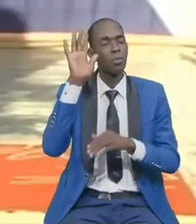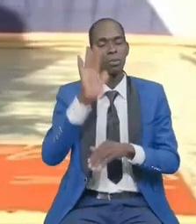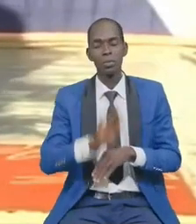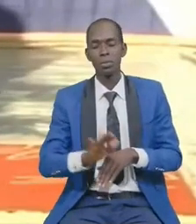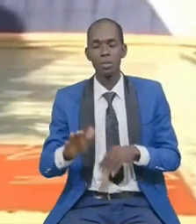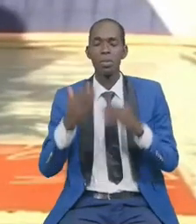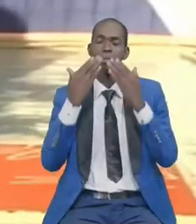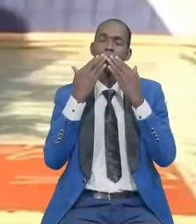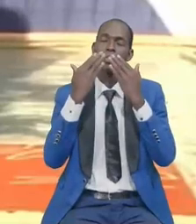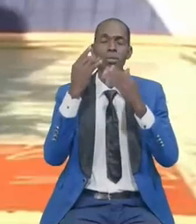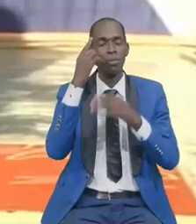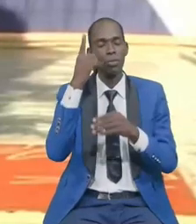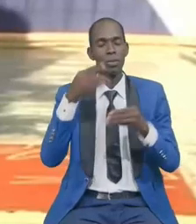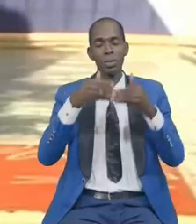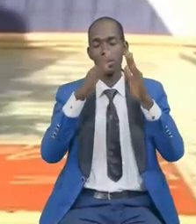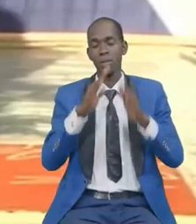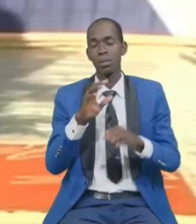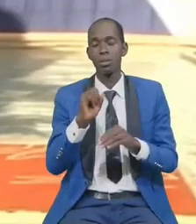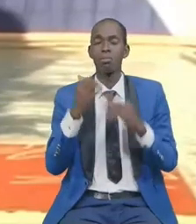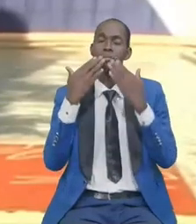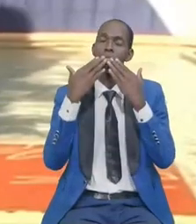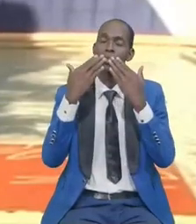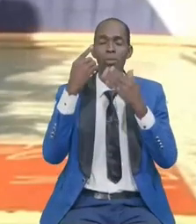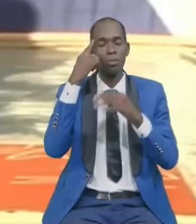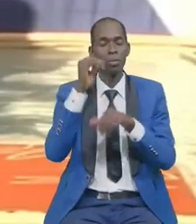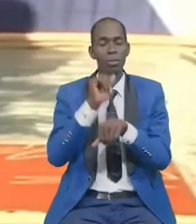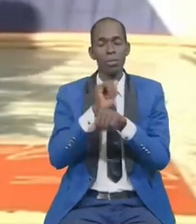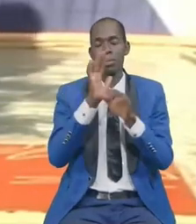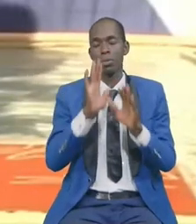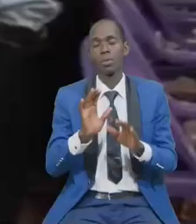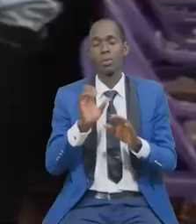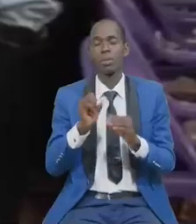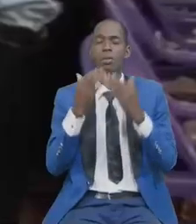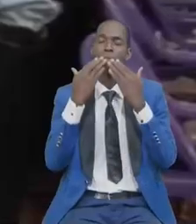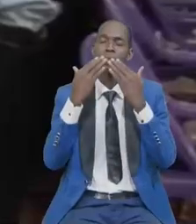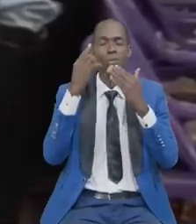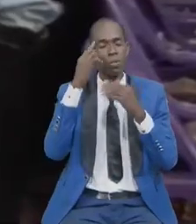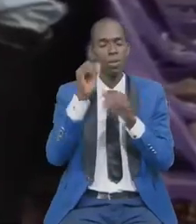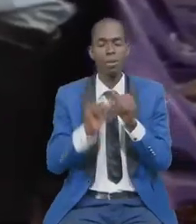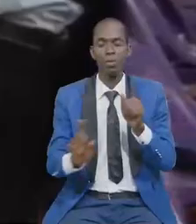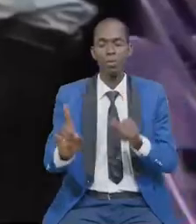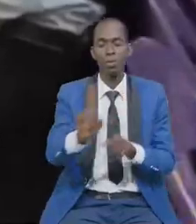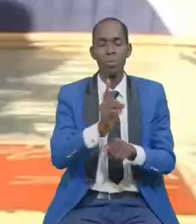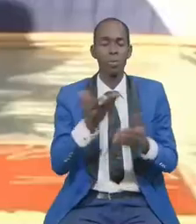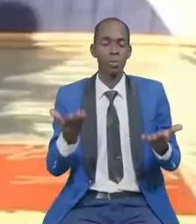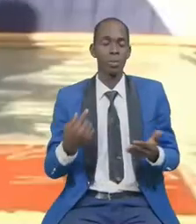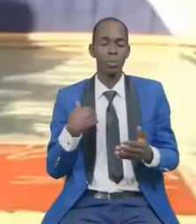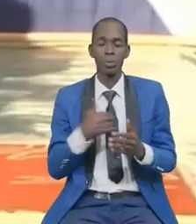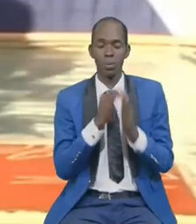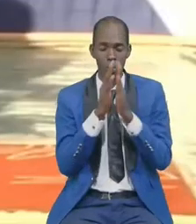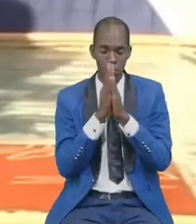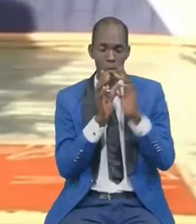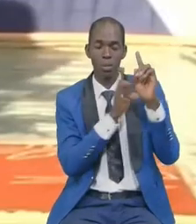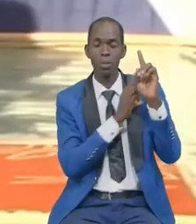dirigeants. Merci pour les ouvriers. Merci pour tout le monde ici présent. Nous prions, Seigneur, que tu touches